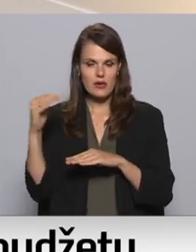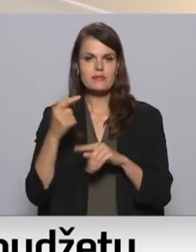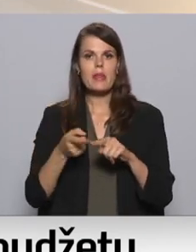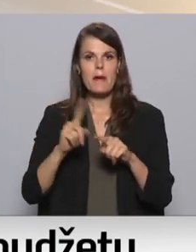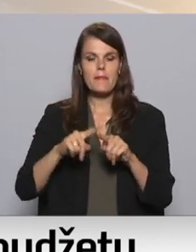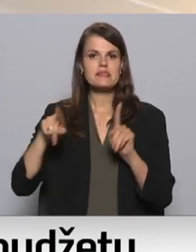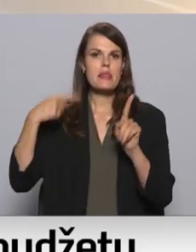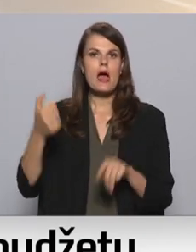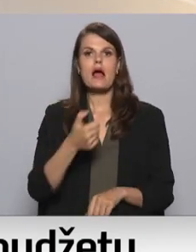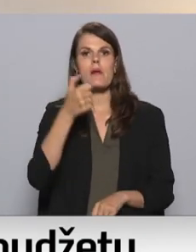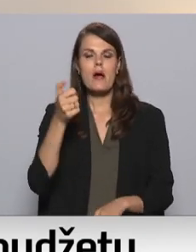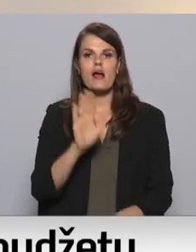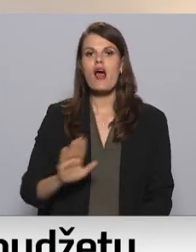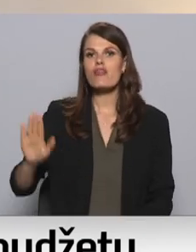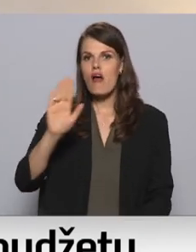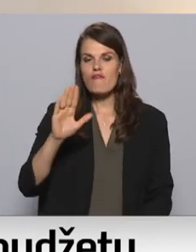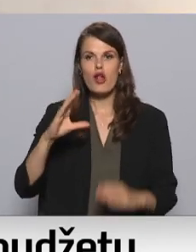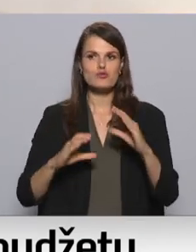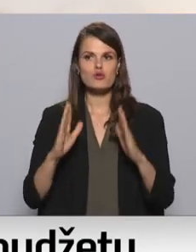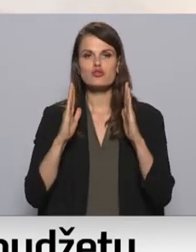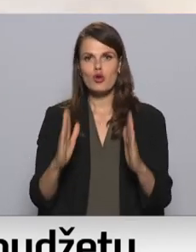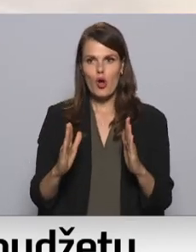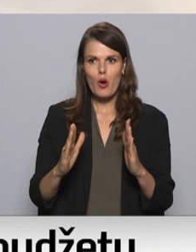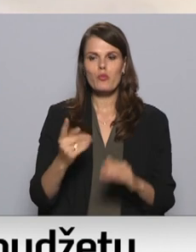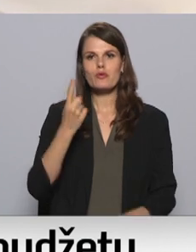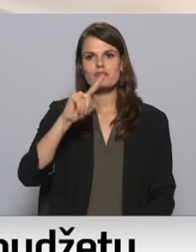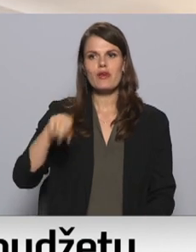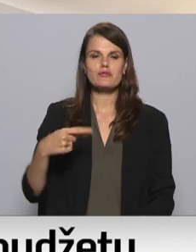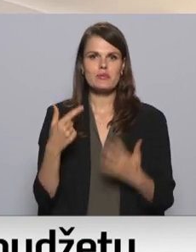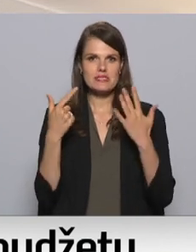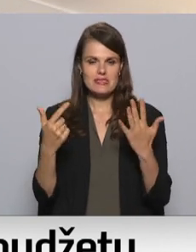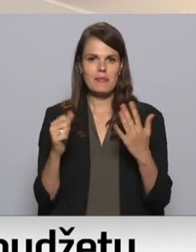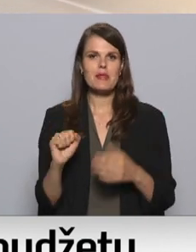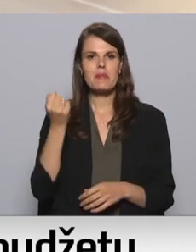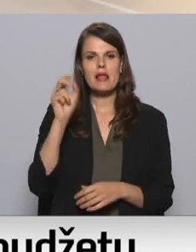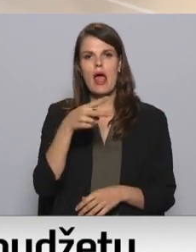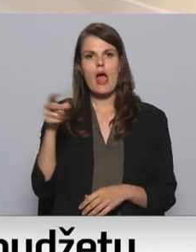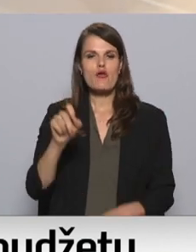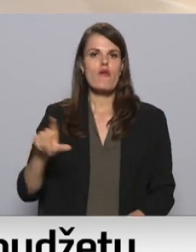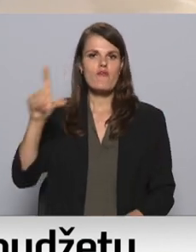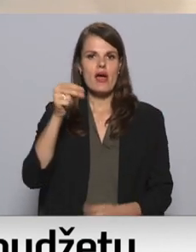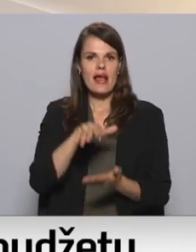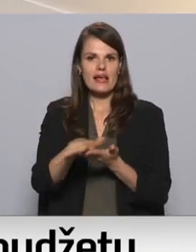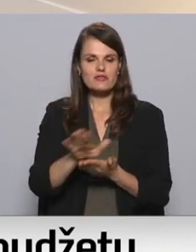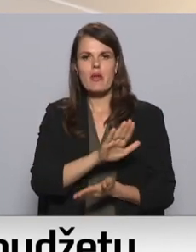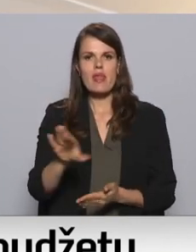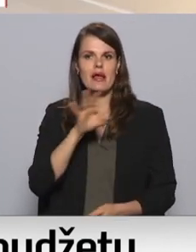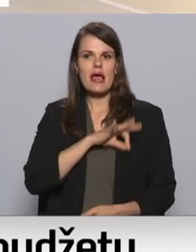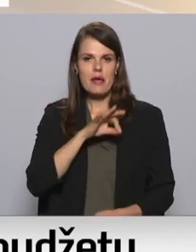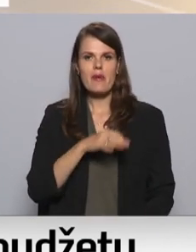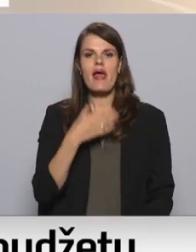budžetā ieplānojas par vairāk nekā 1,7 miljārdiem eiro lielāks izdevums nekā ieņēmums. Tas nozīmē, ka deficīts